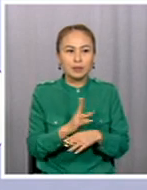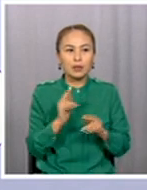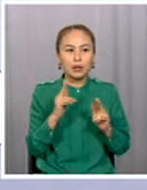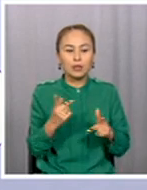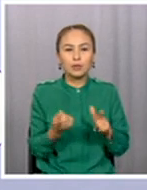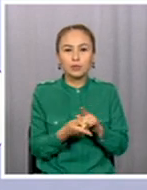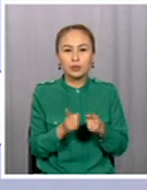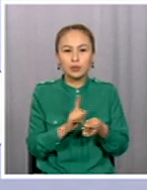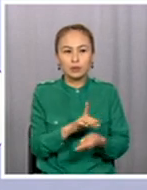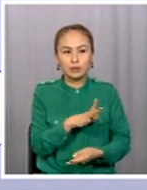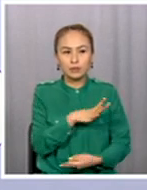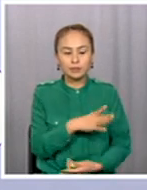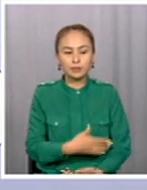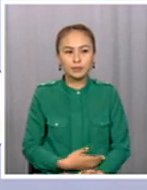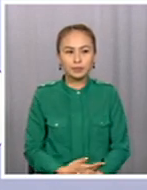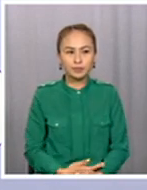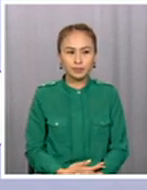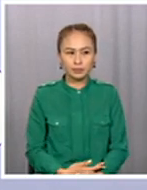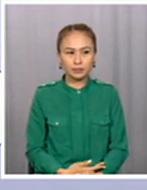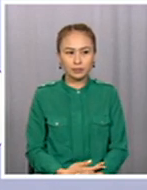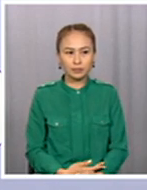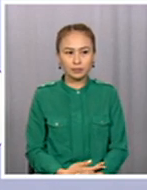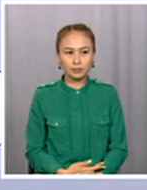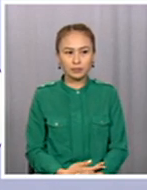қалай өзгерді?